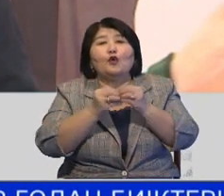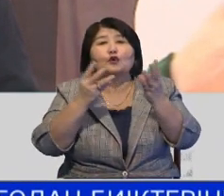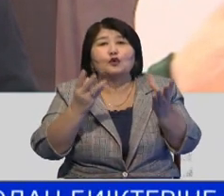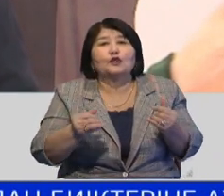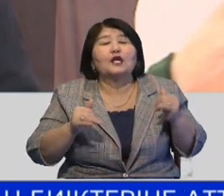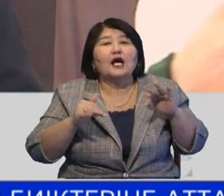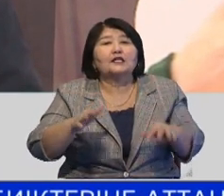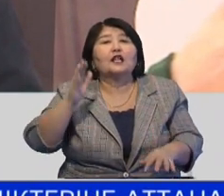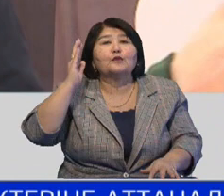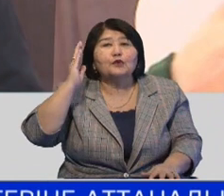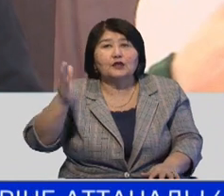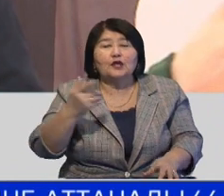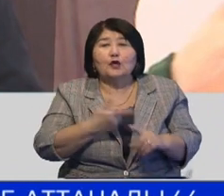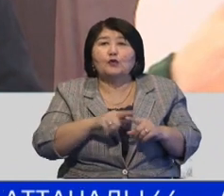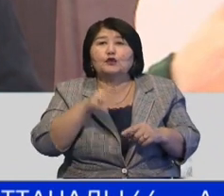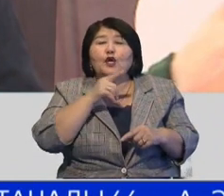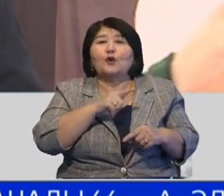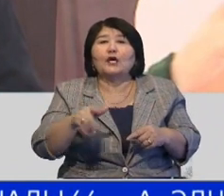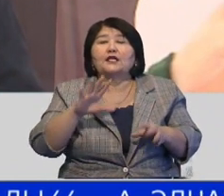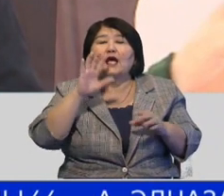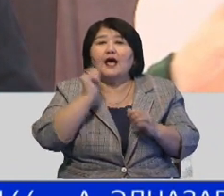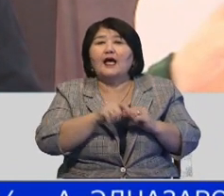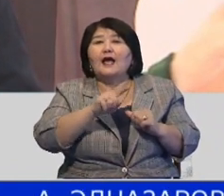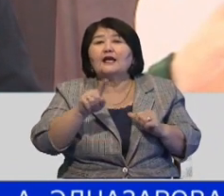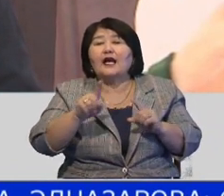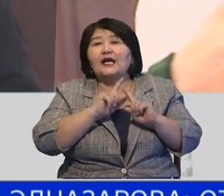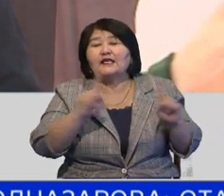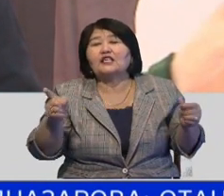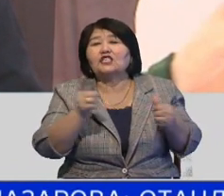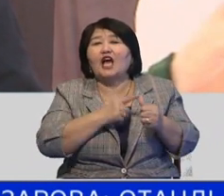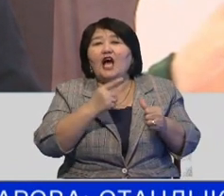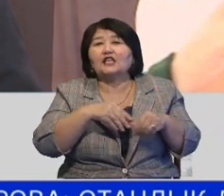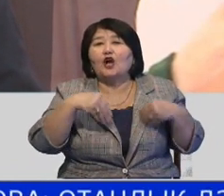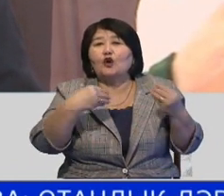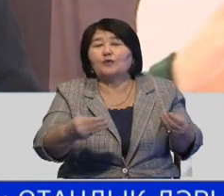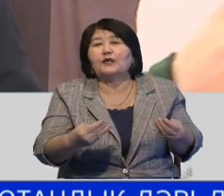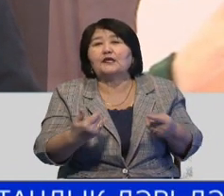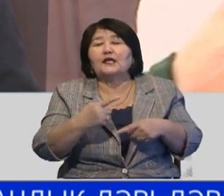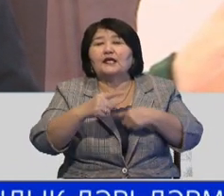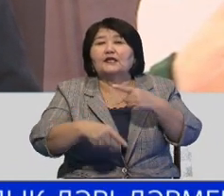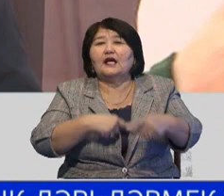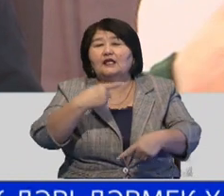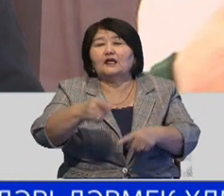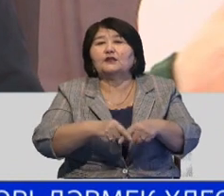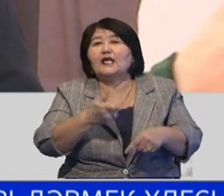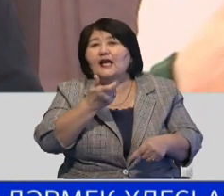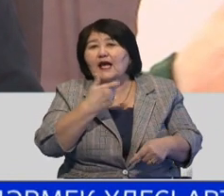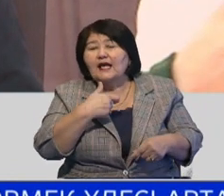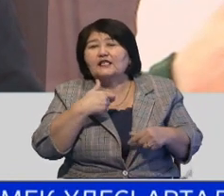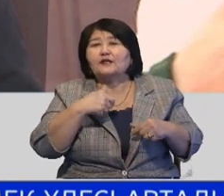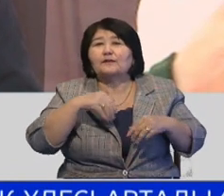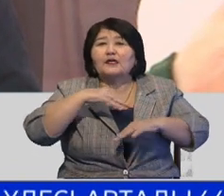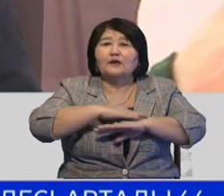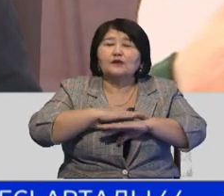өтеді. Осы уақыт аралығында әр күнге ерекше атау беріліп, салт дәстүріміз, әдет,